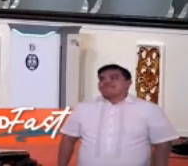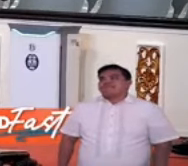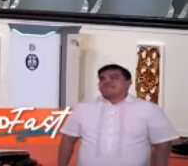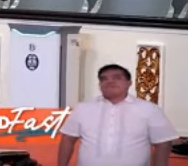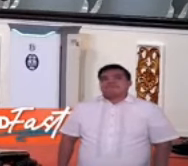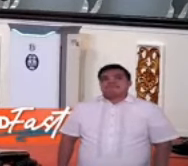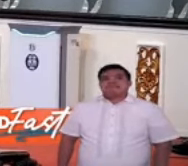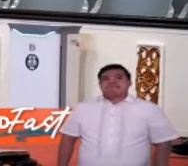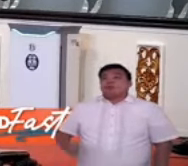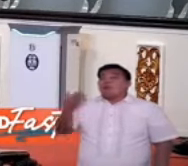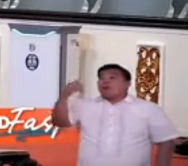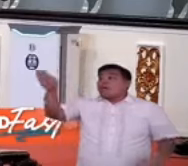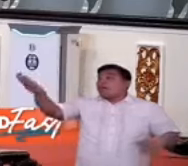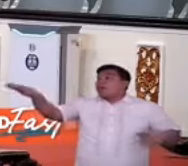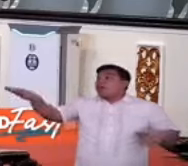Kapoy-kapoy lang ka.